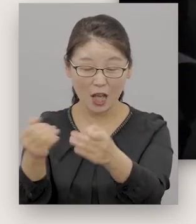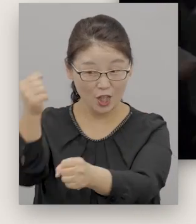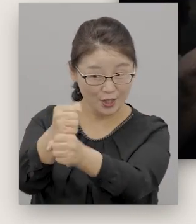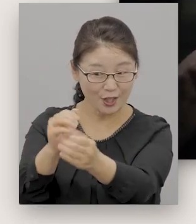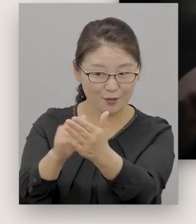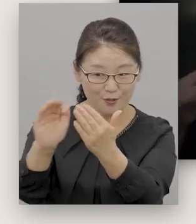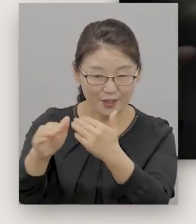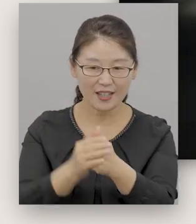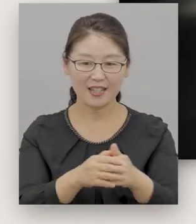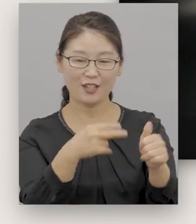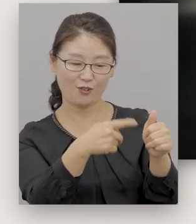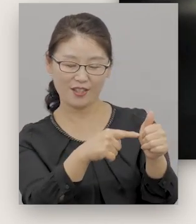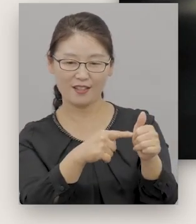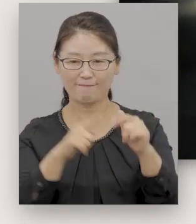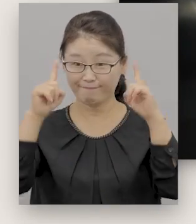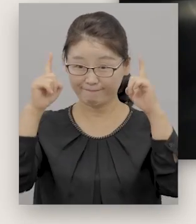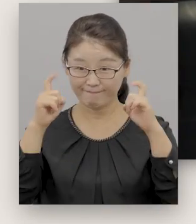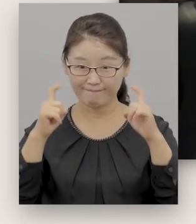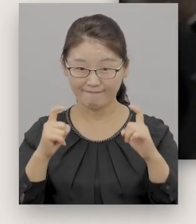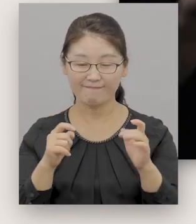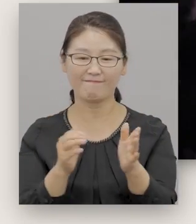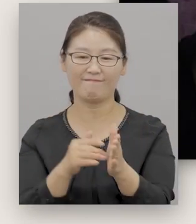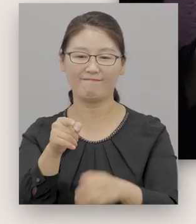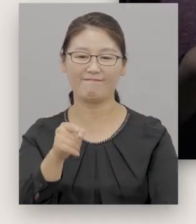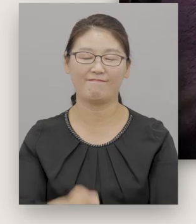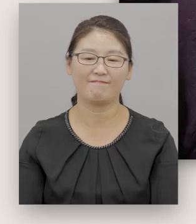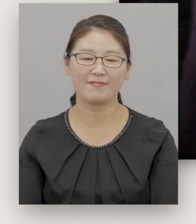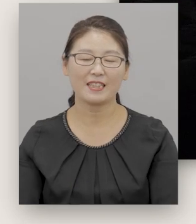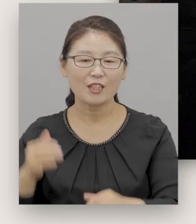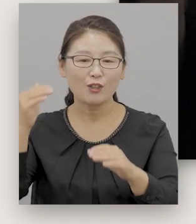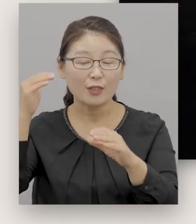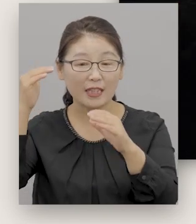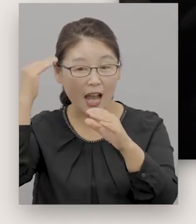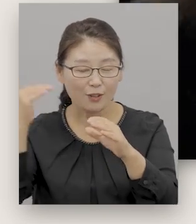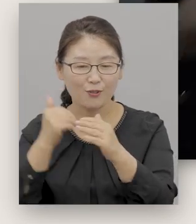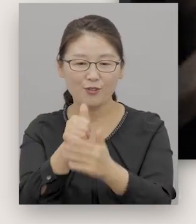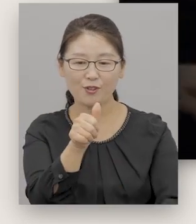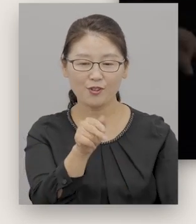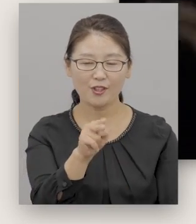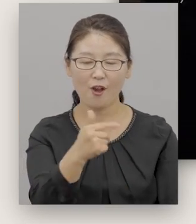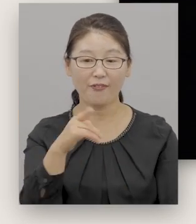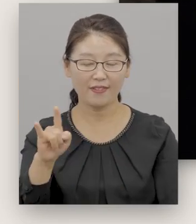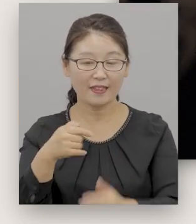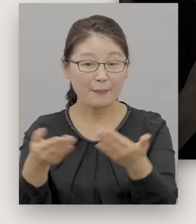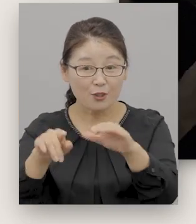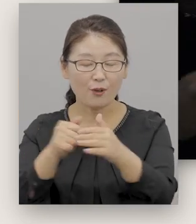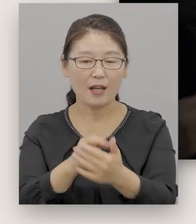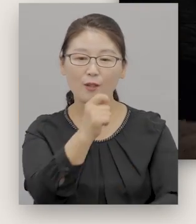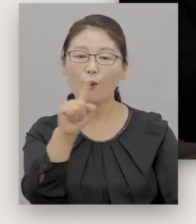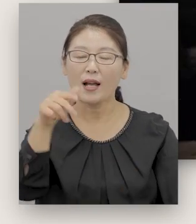미술관에 설치를 하고 이제 본인이 앞에서 촬영했었던 모습이고요. 이거 같은 경우는 우리